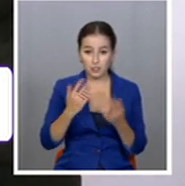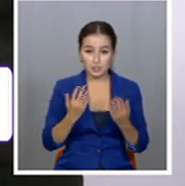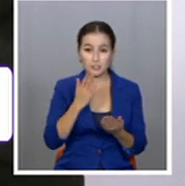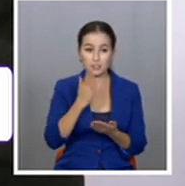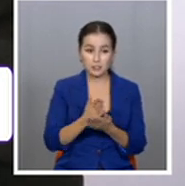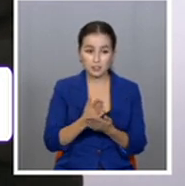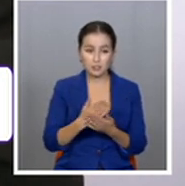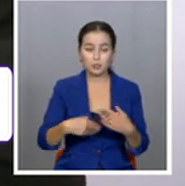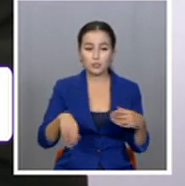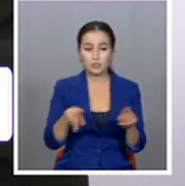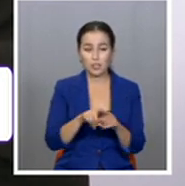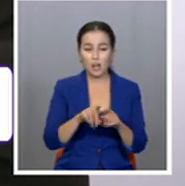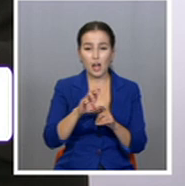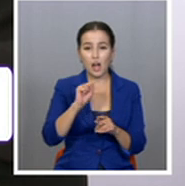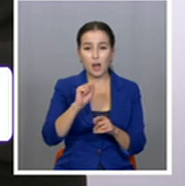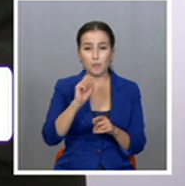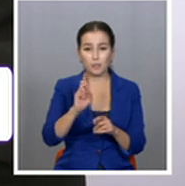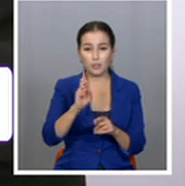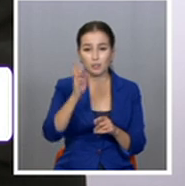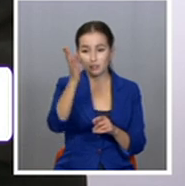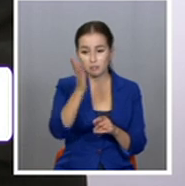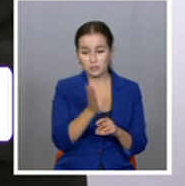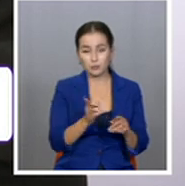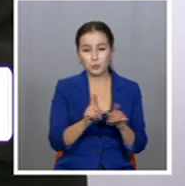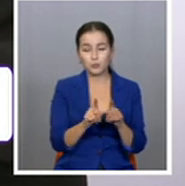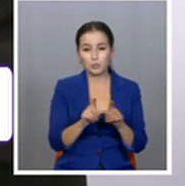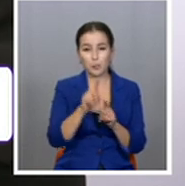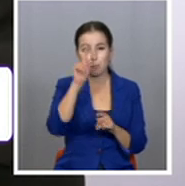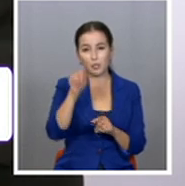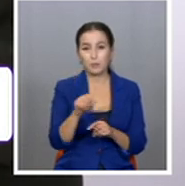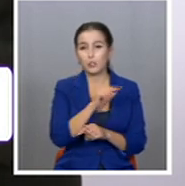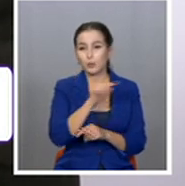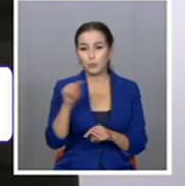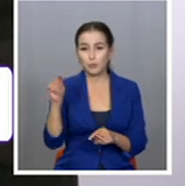ол АБ көлбеуіне де перпендикуляр болады.